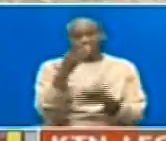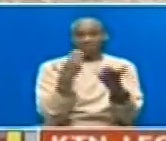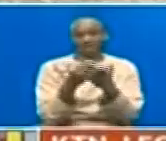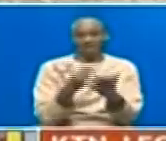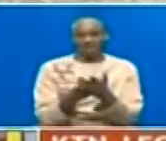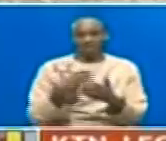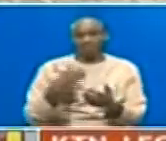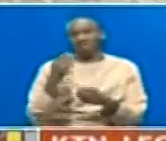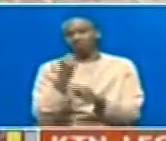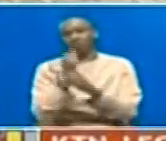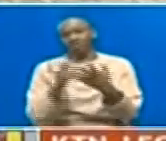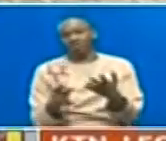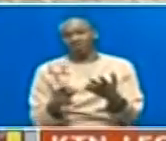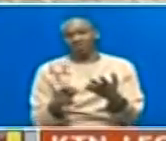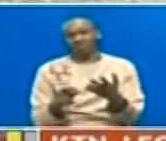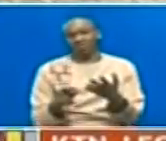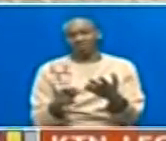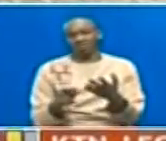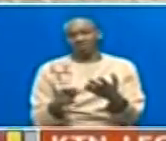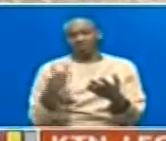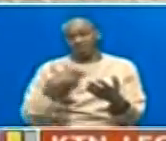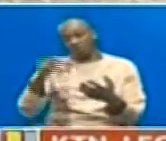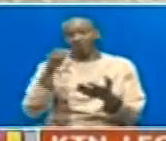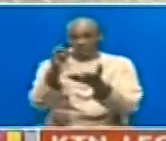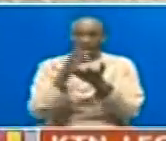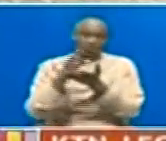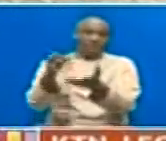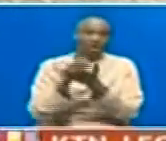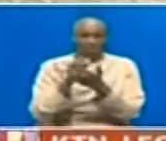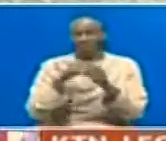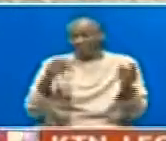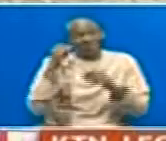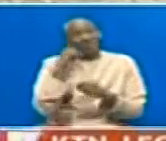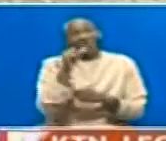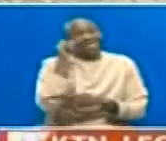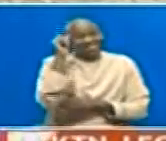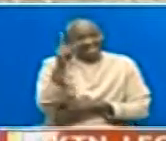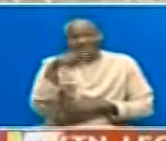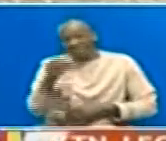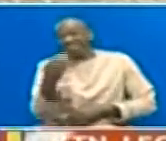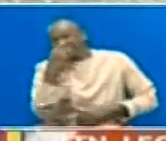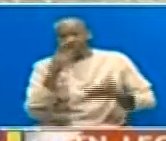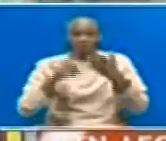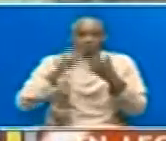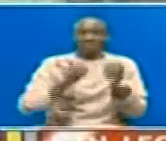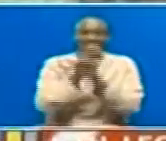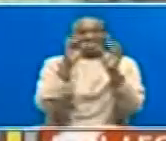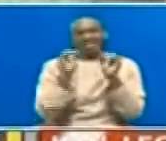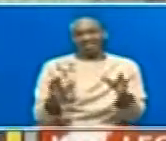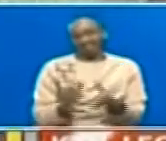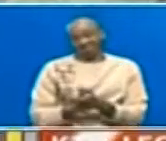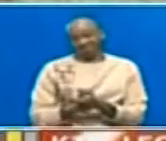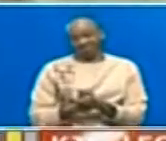pesa huwa anapeleka kwa account. Atuelewi inapelekwa kwa account au anakula, atuelewi.